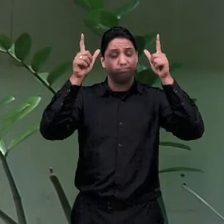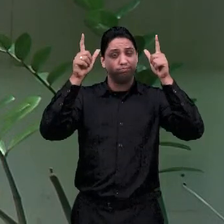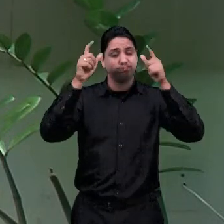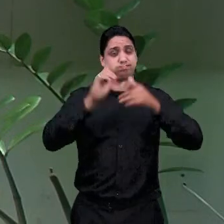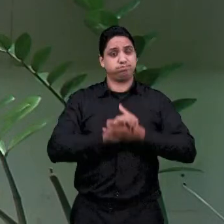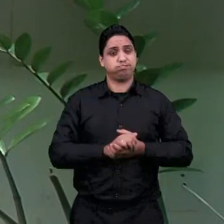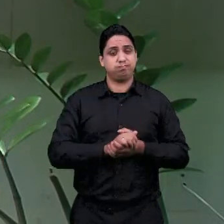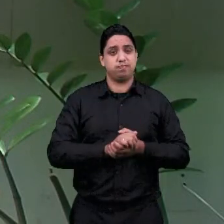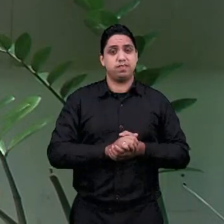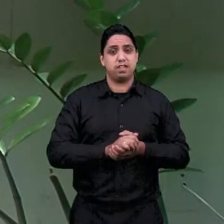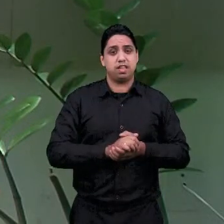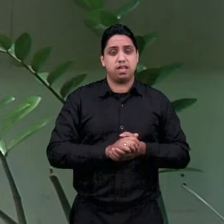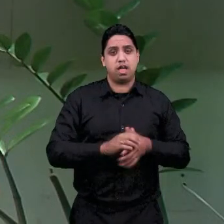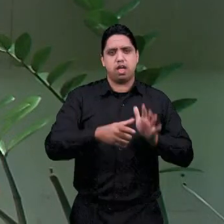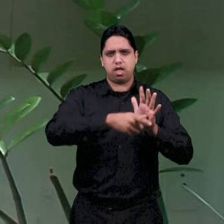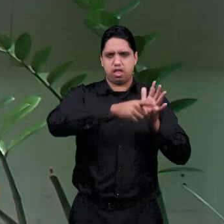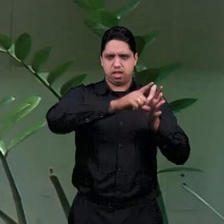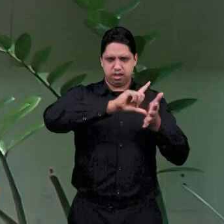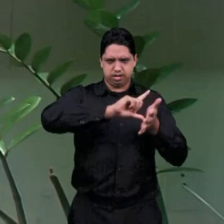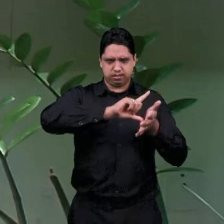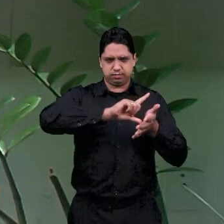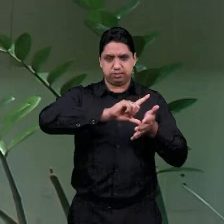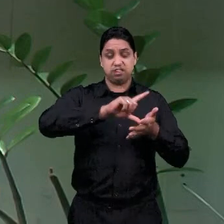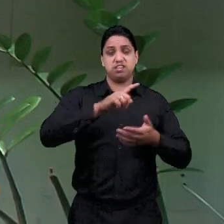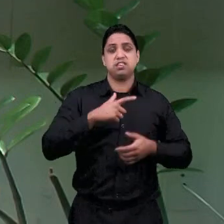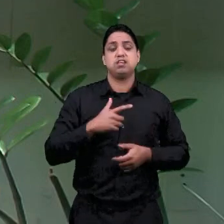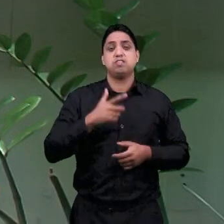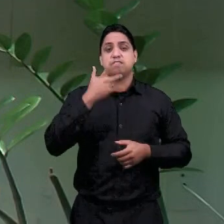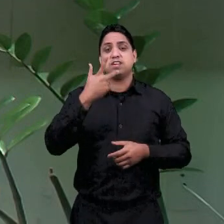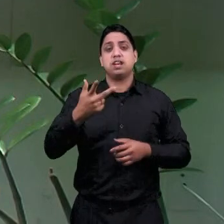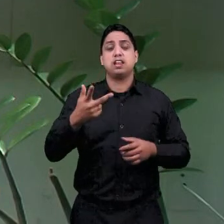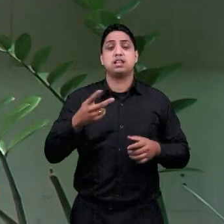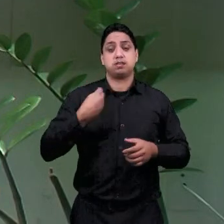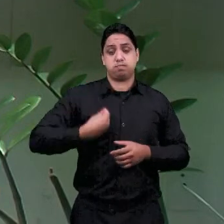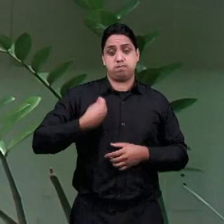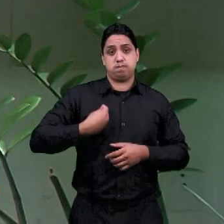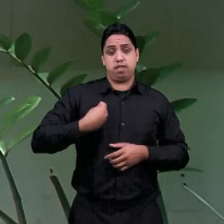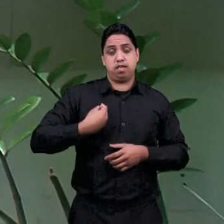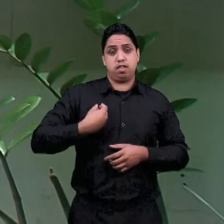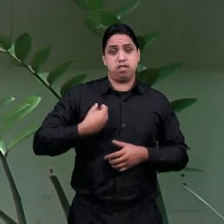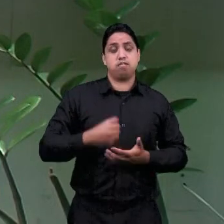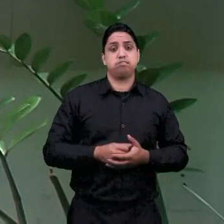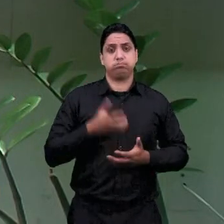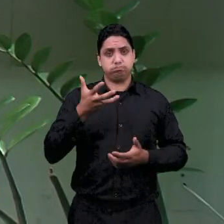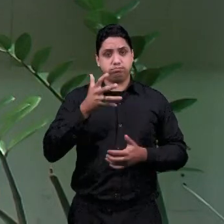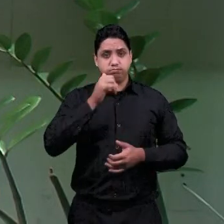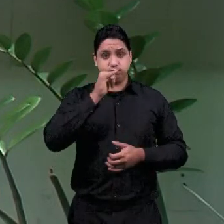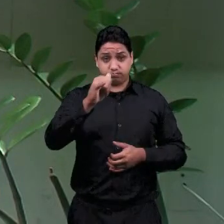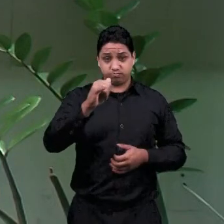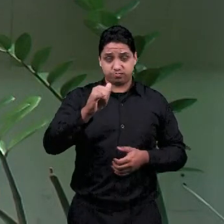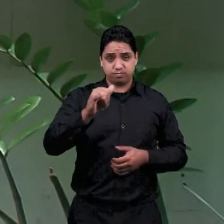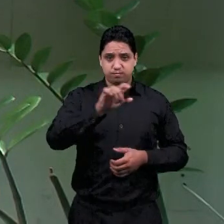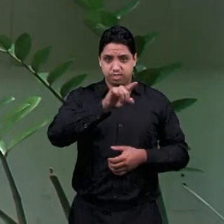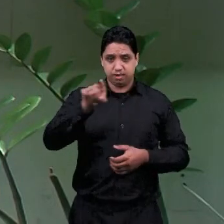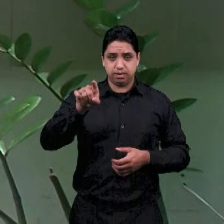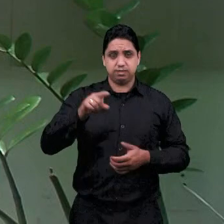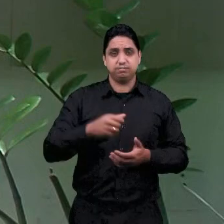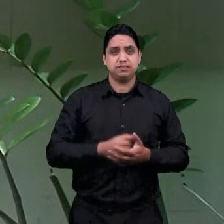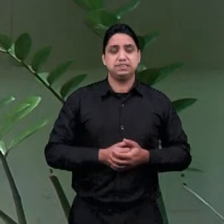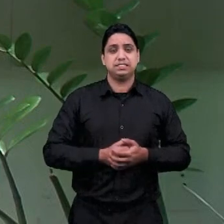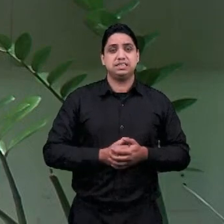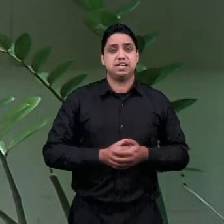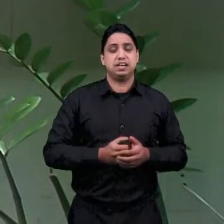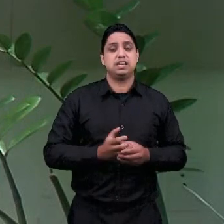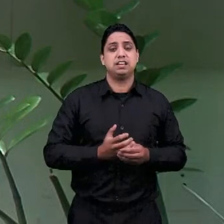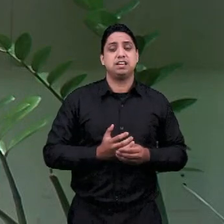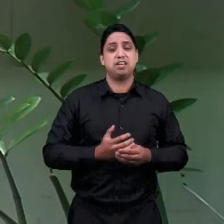Avant de commenter sur les participations, j'aimerais informer à nos frères et sœurs la perte que nous avons